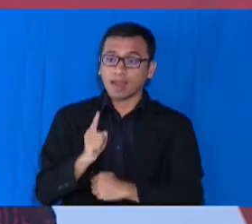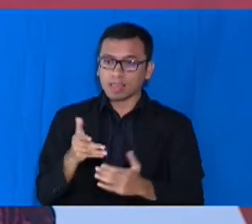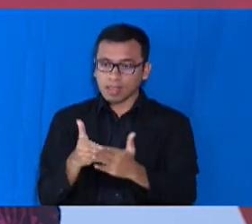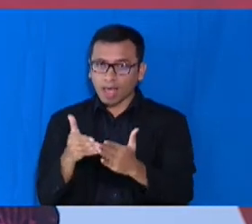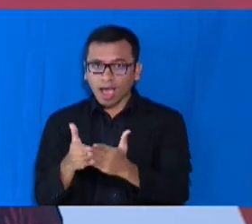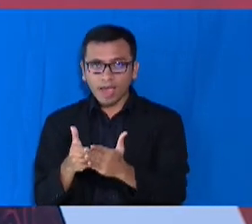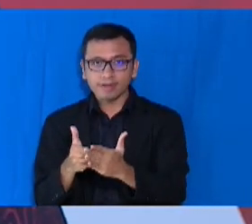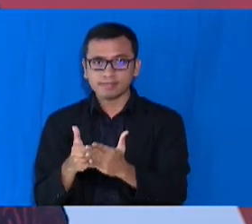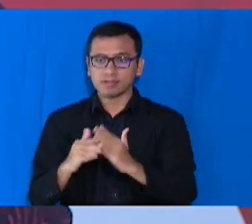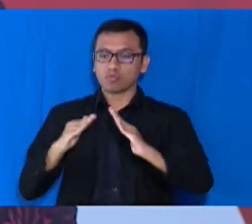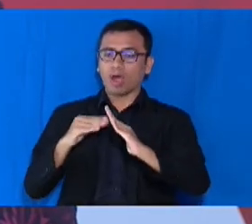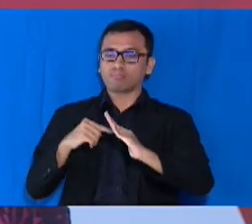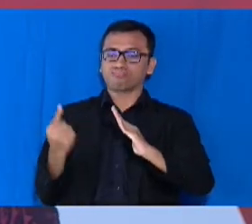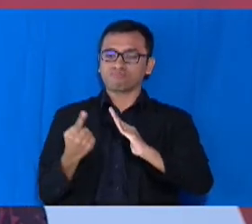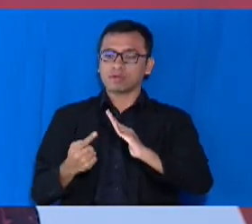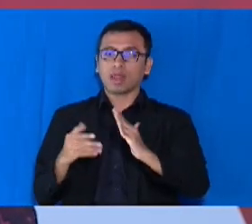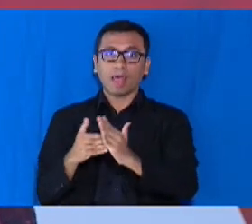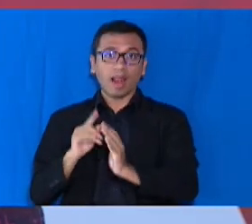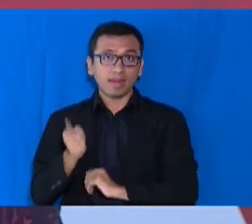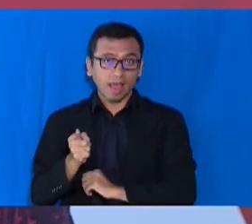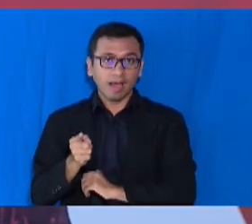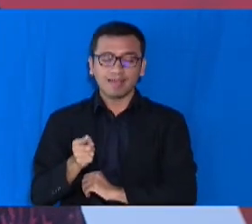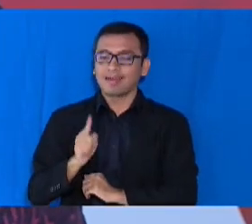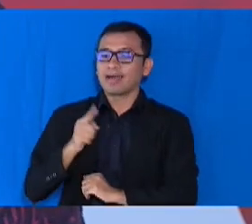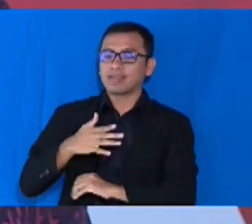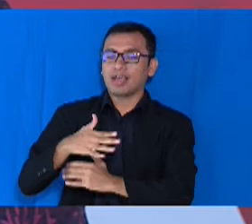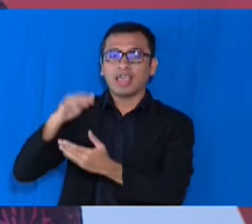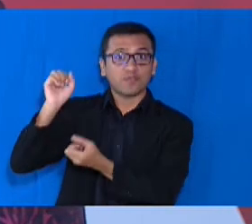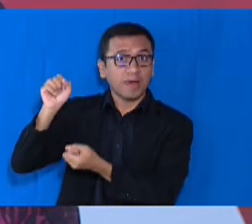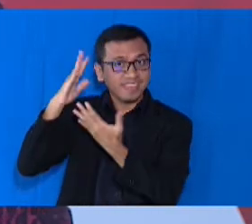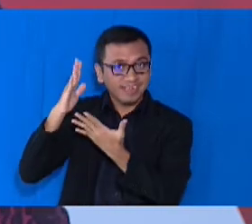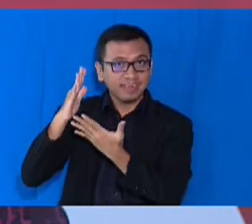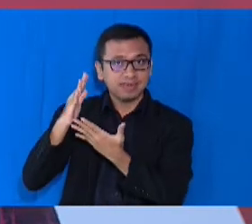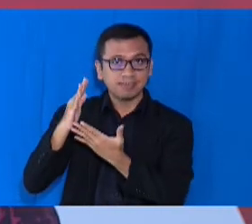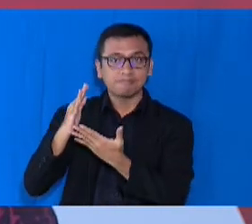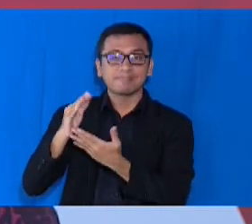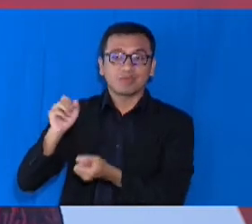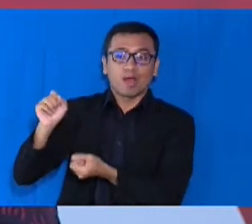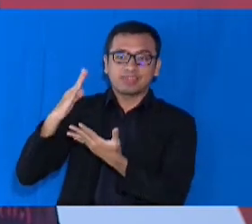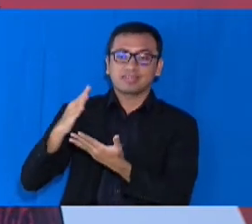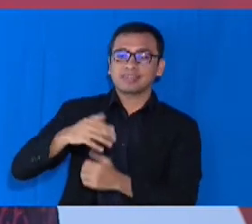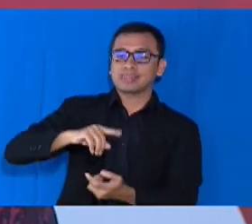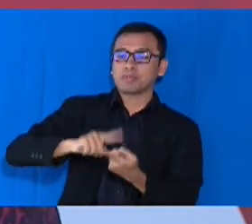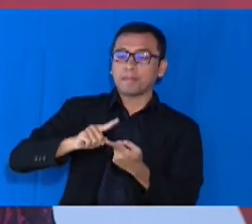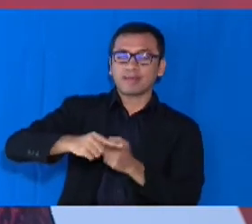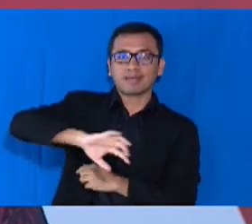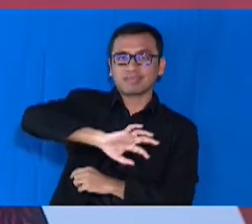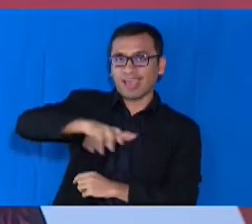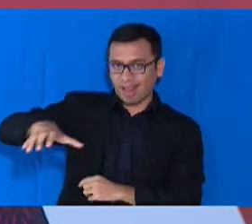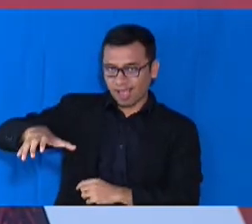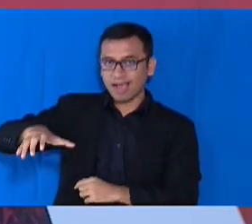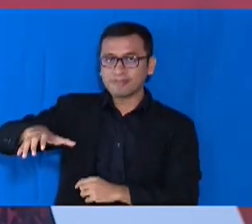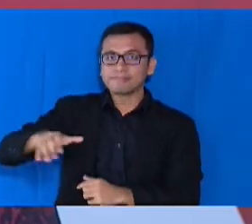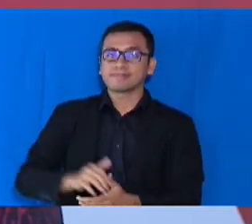ya, menggunakan gadget, menggunakan internet barangkali. Nah, seseorang yang ingin sekali